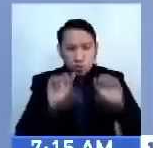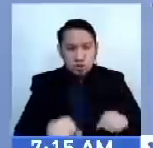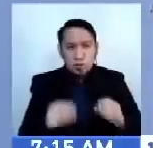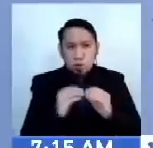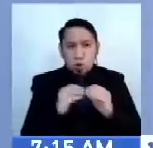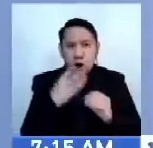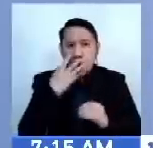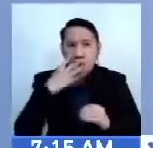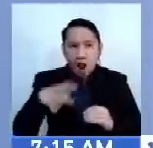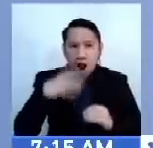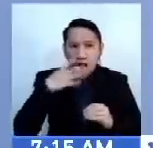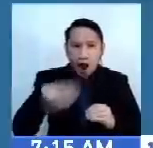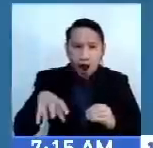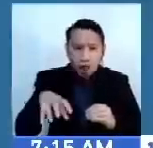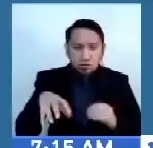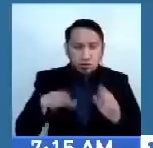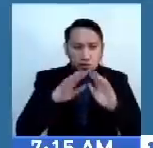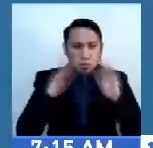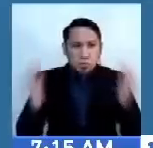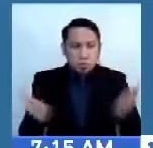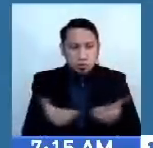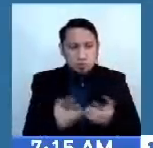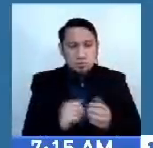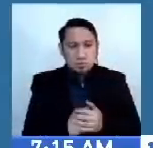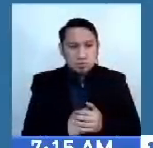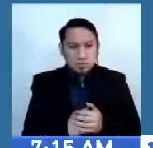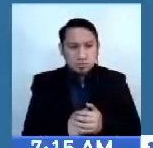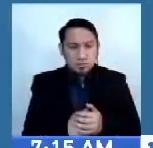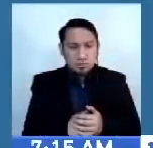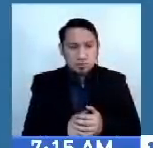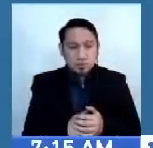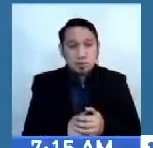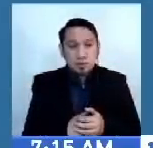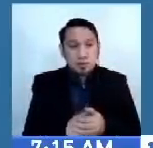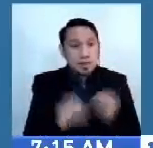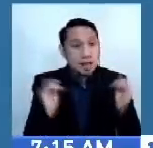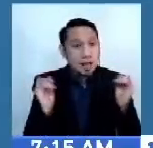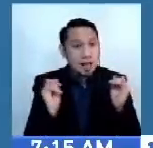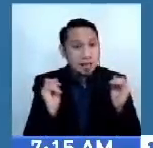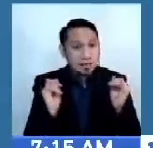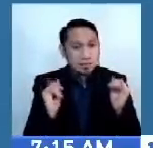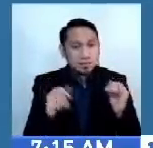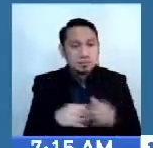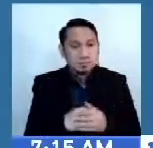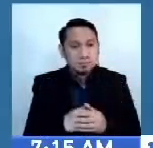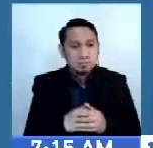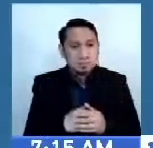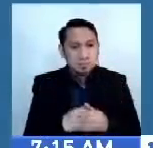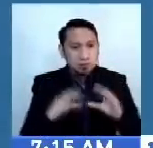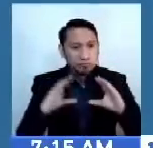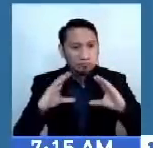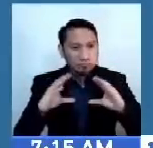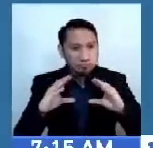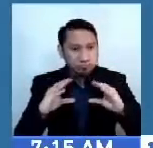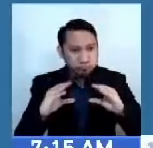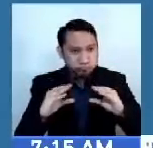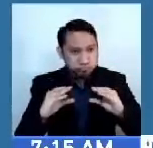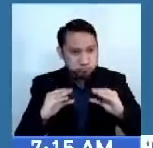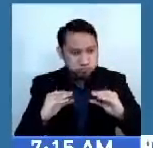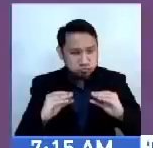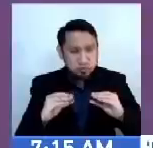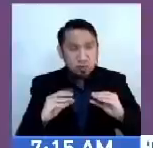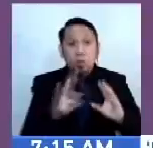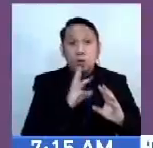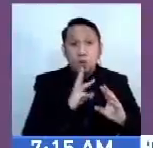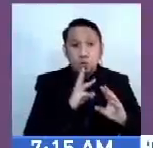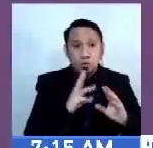ang temperatura ng mundo. Matutunaw ang mga malalaking tipak ng yelo o glaciers at tataas ang level ng tubig sa